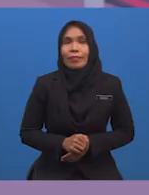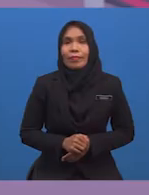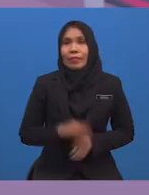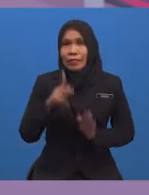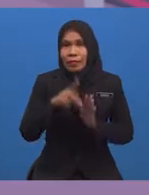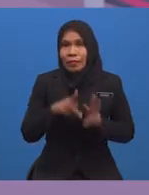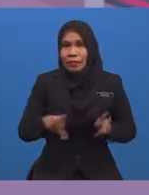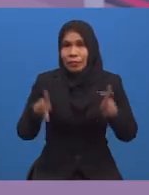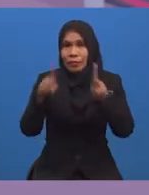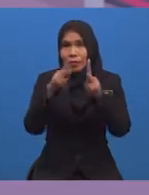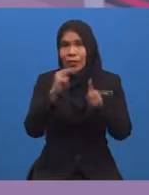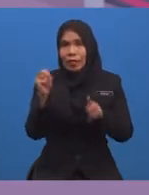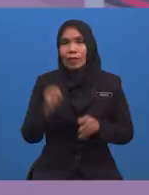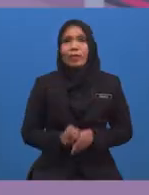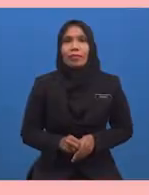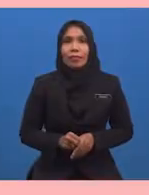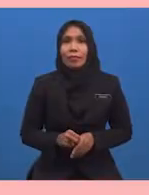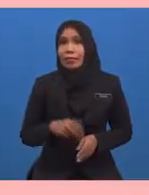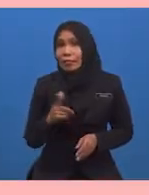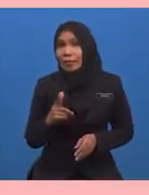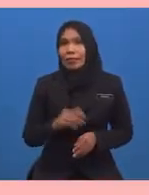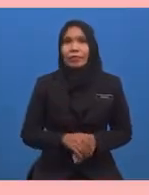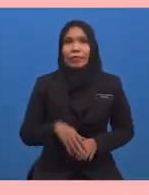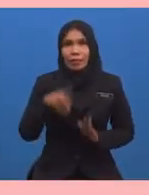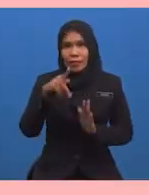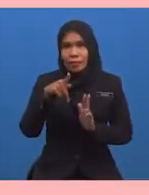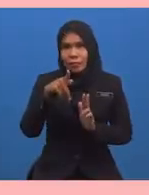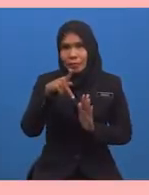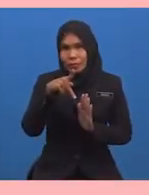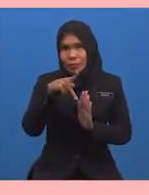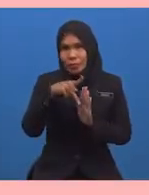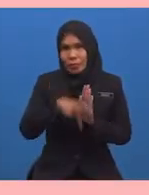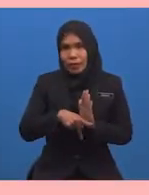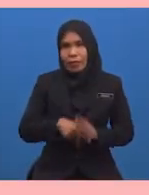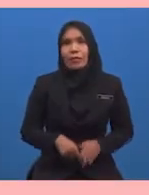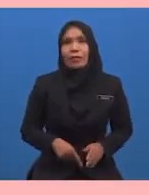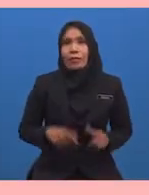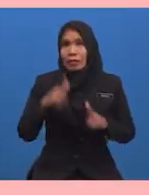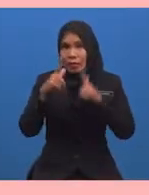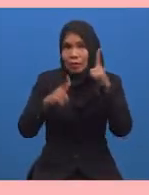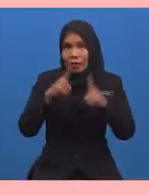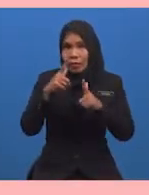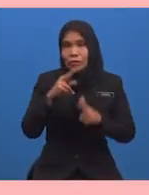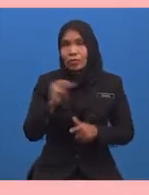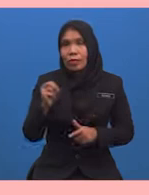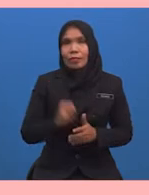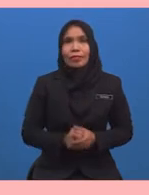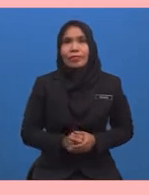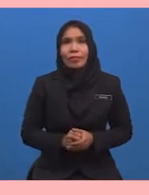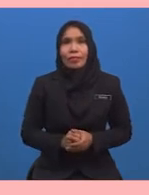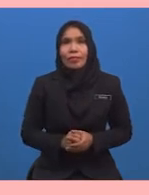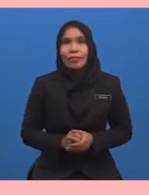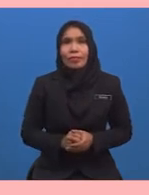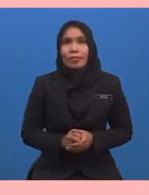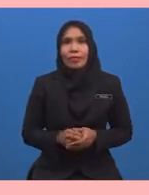Kepentingan pinggir laut yang seterusnya ialah pelancongan. Kawasan pinggir laut mempunyai